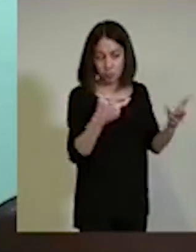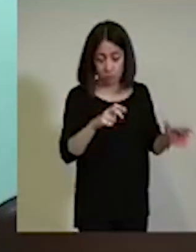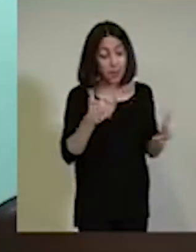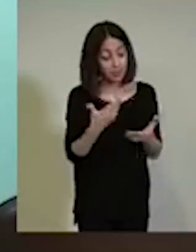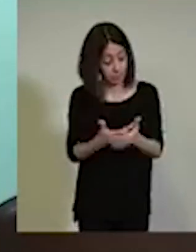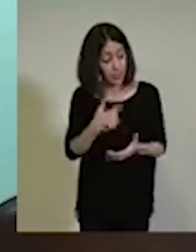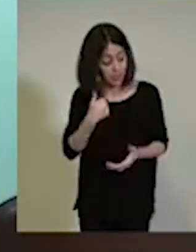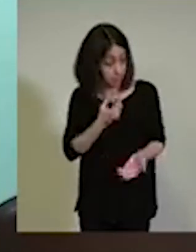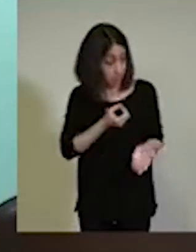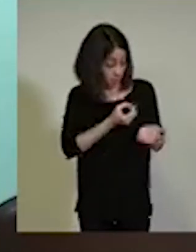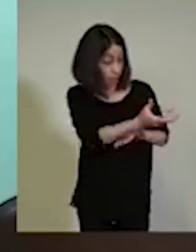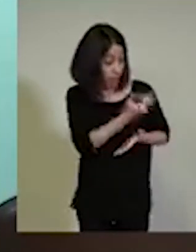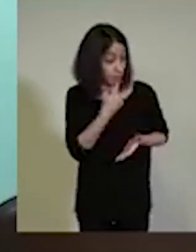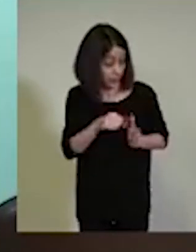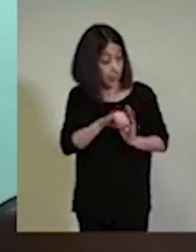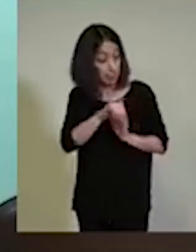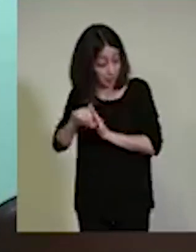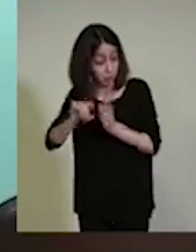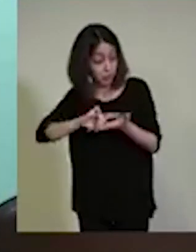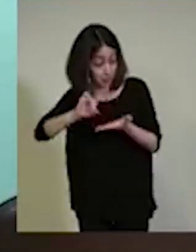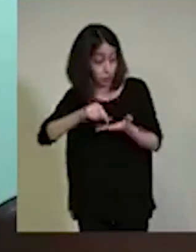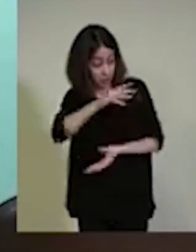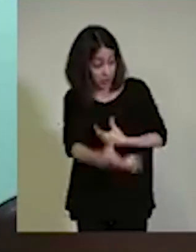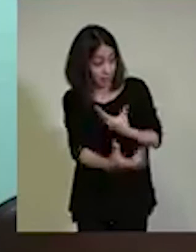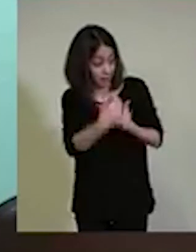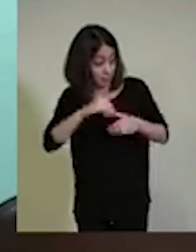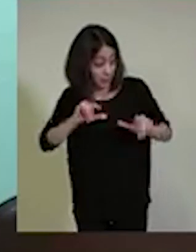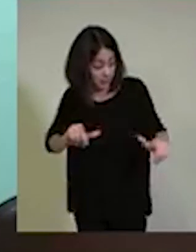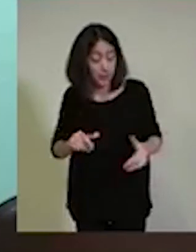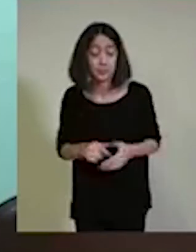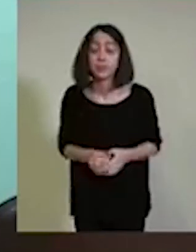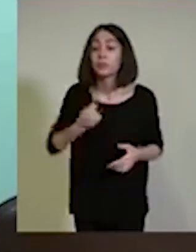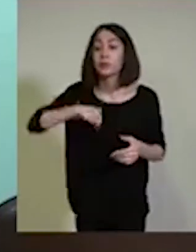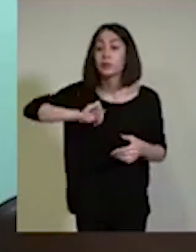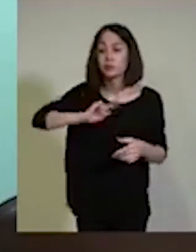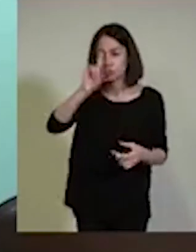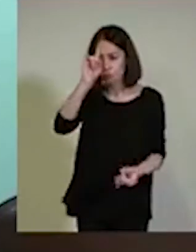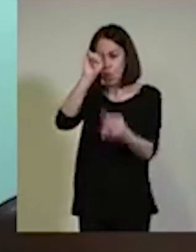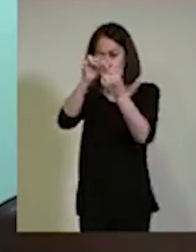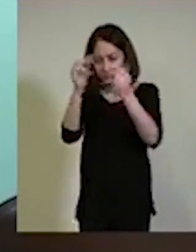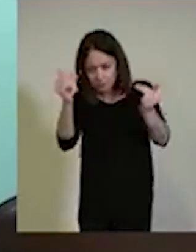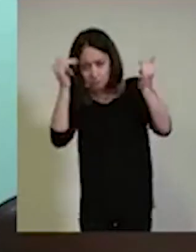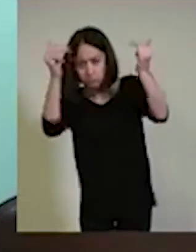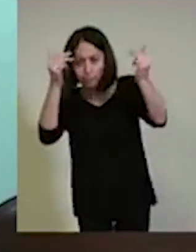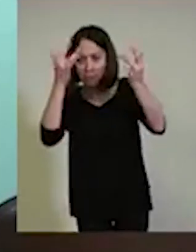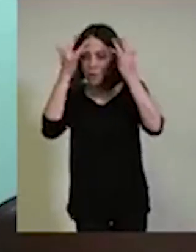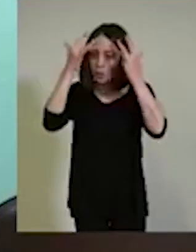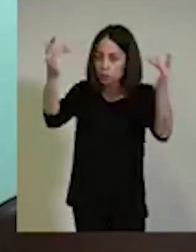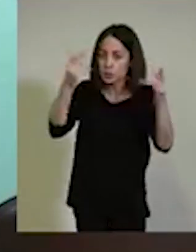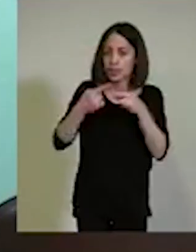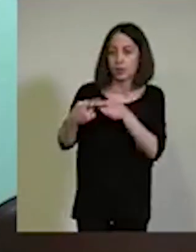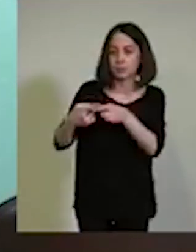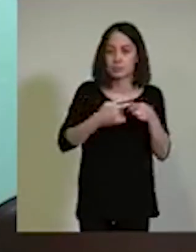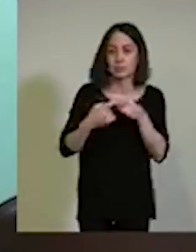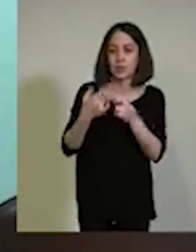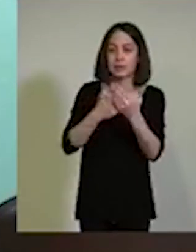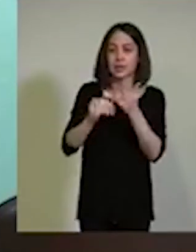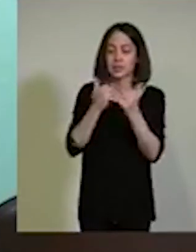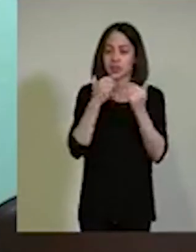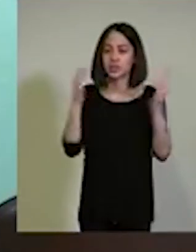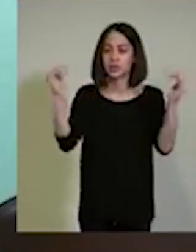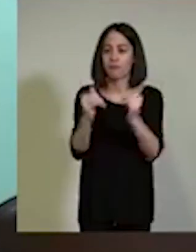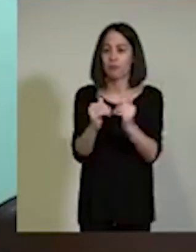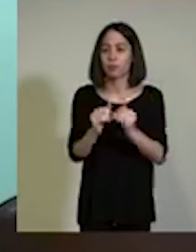priorités budgétaires. Il en ira de même de nos ambitions culturelles partagées au sein du Forum.